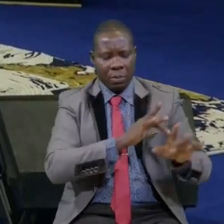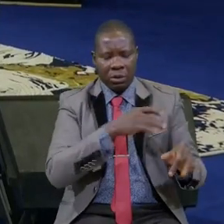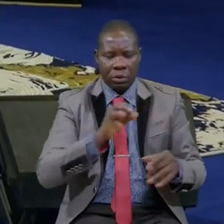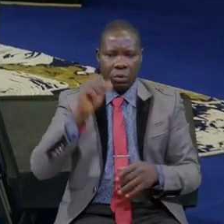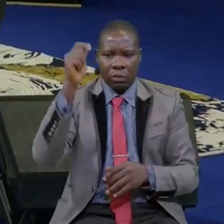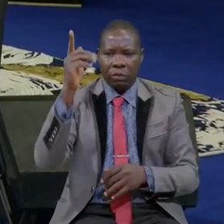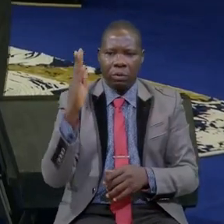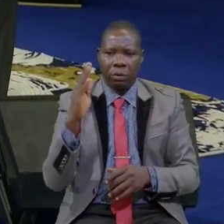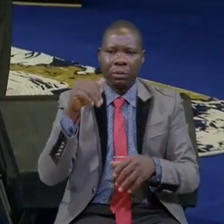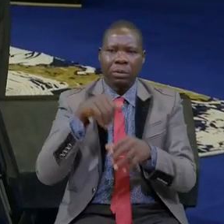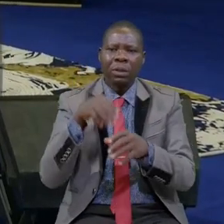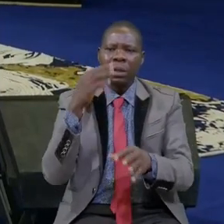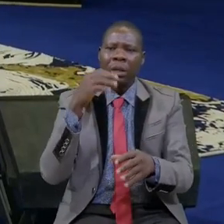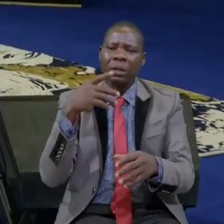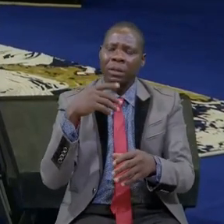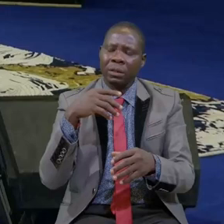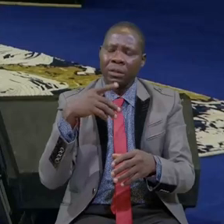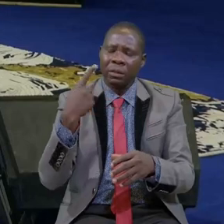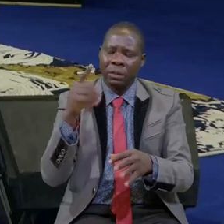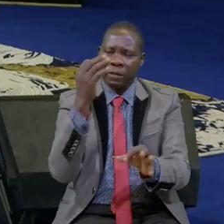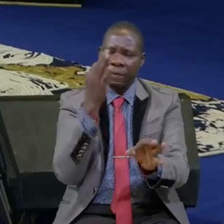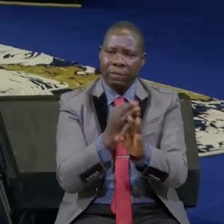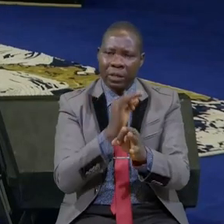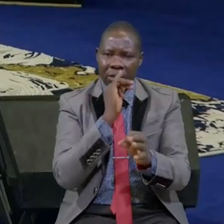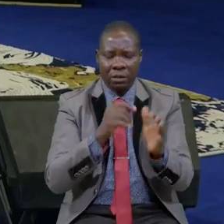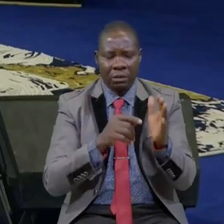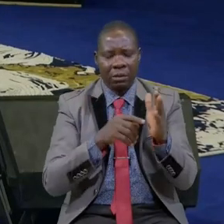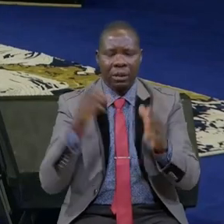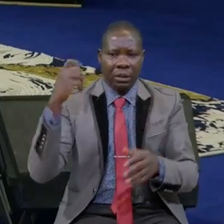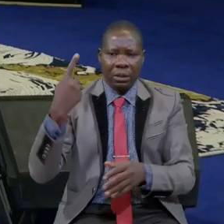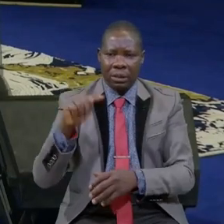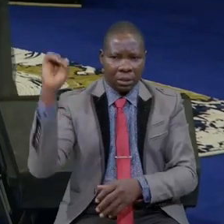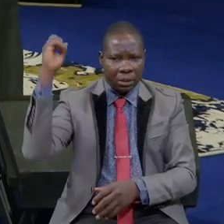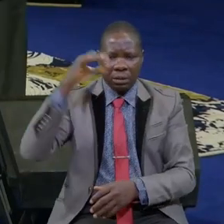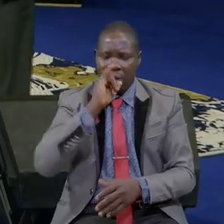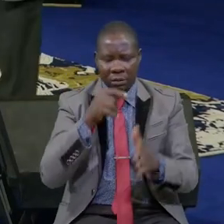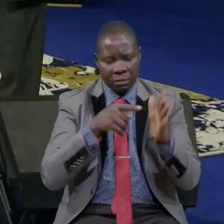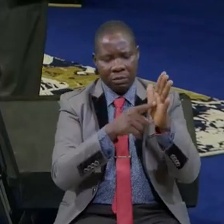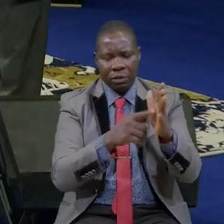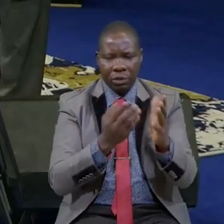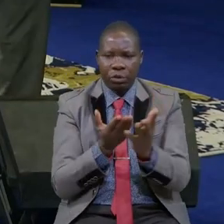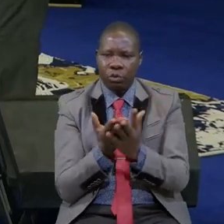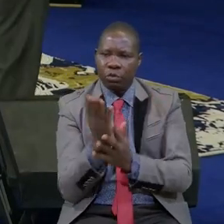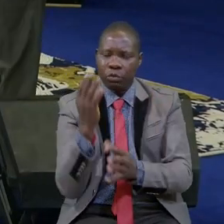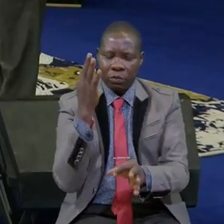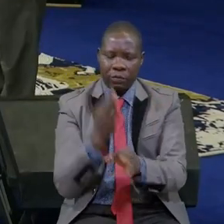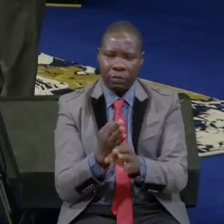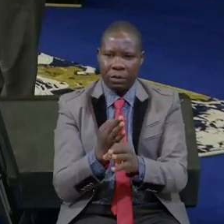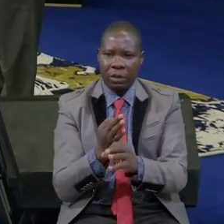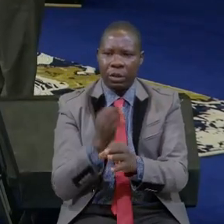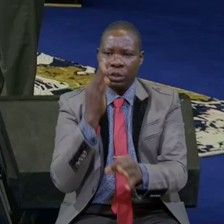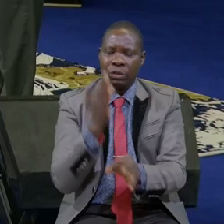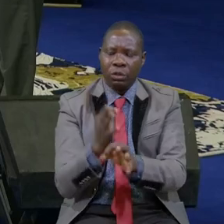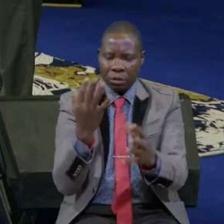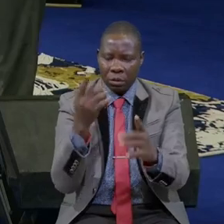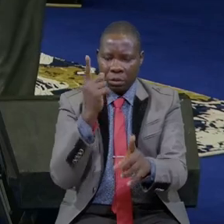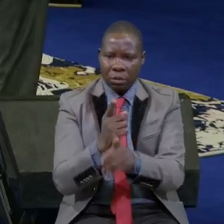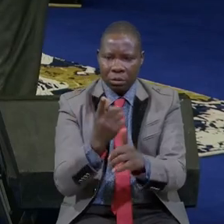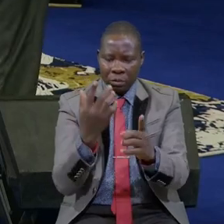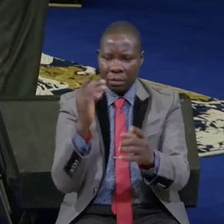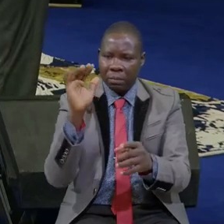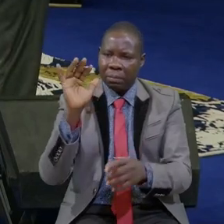dans la foi, elle s'est manifestée par la foi. simplement par la grâce. Ce n'est pas la